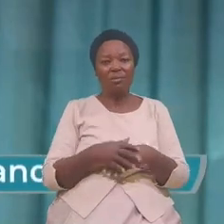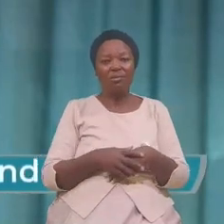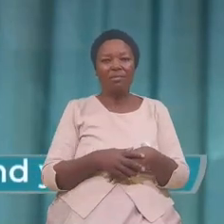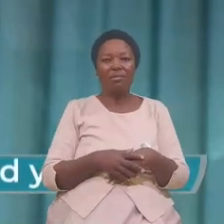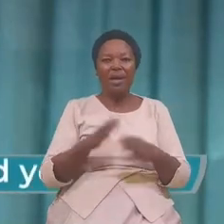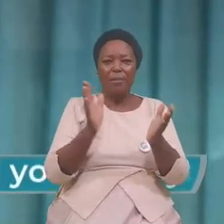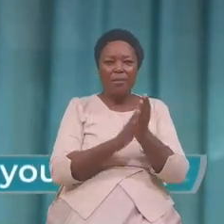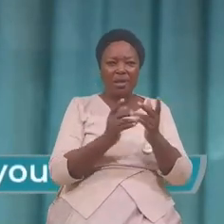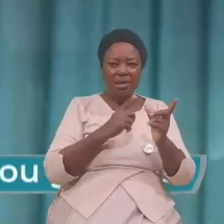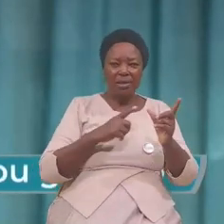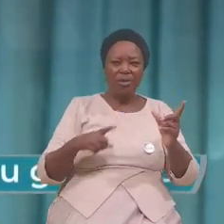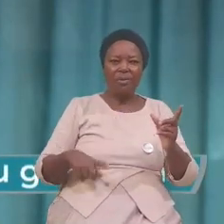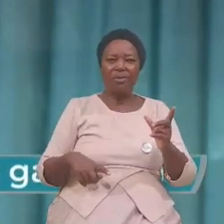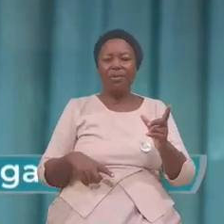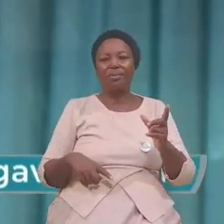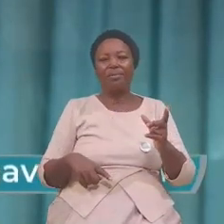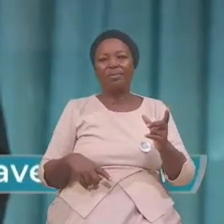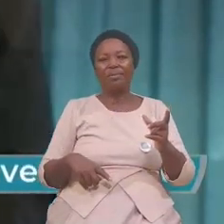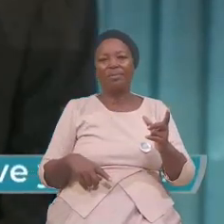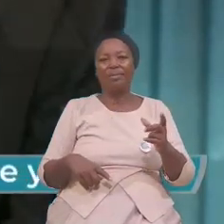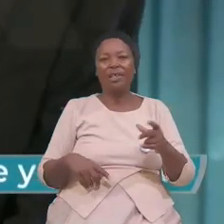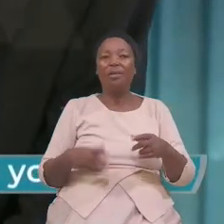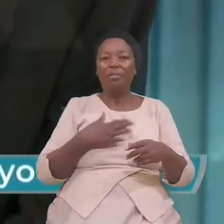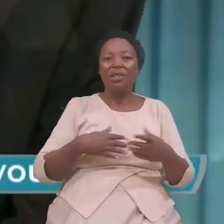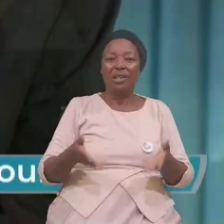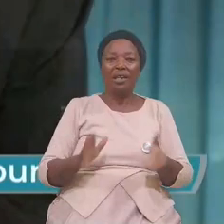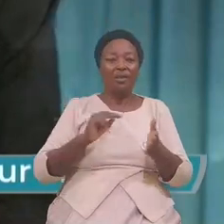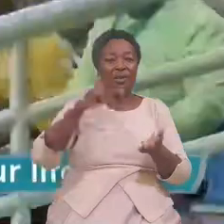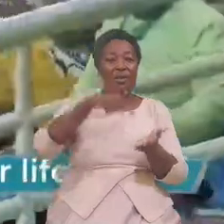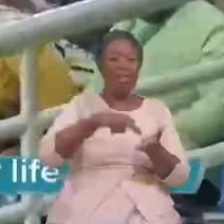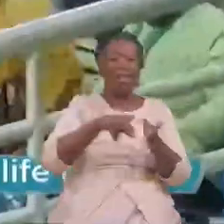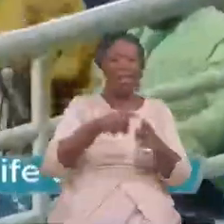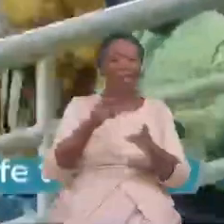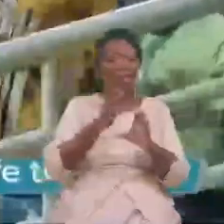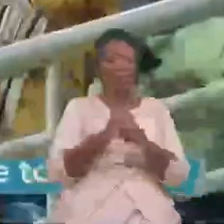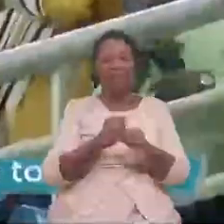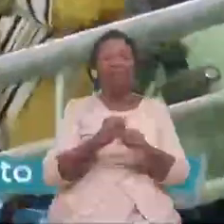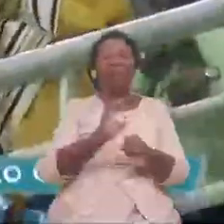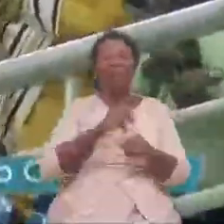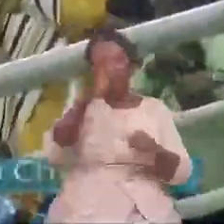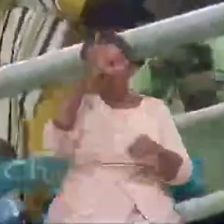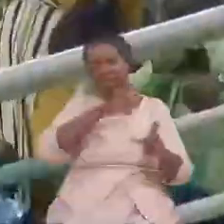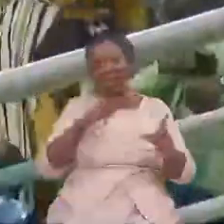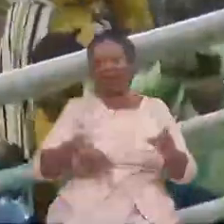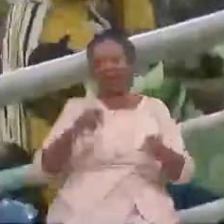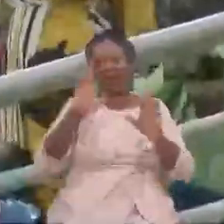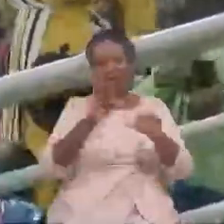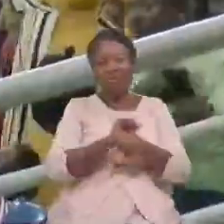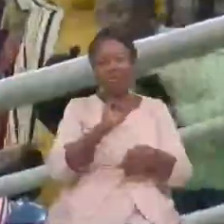Gloire à Dieu. Nous allons maintenant nous lever comme nous recevons notre paix dans le Seigneur. Le miracle est déjà là.